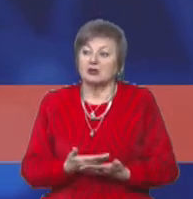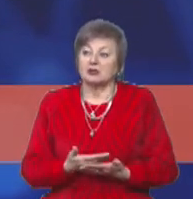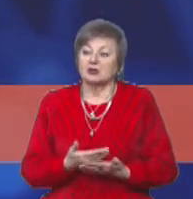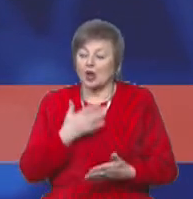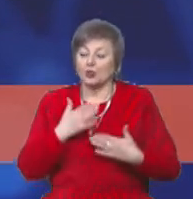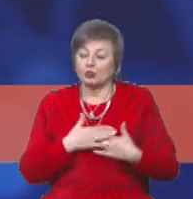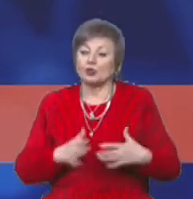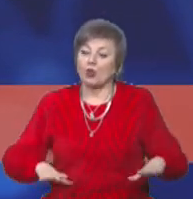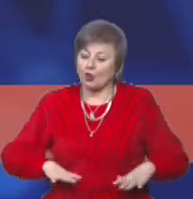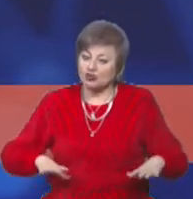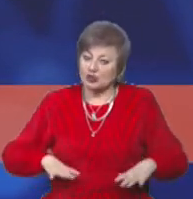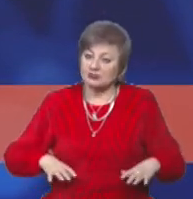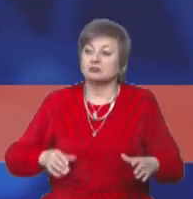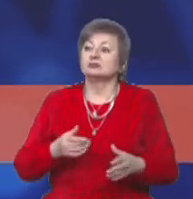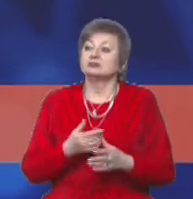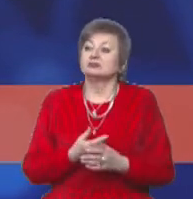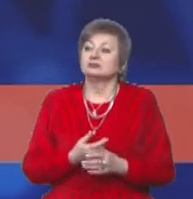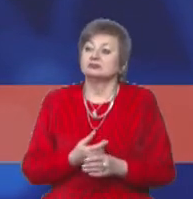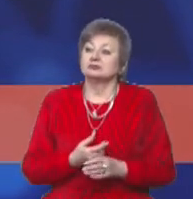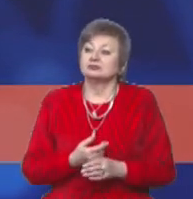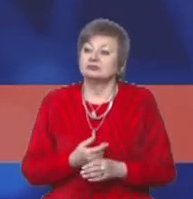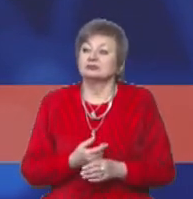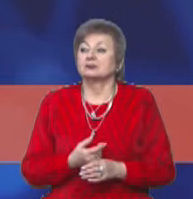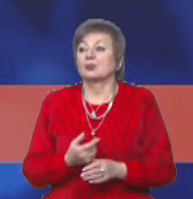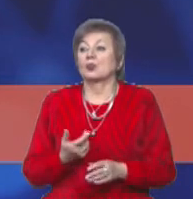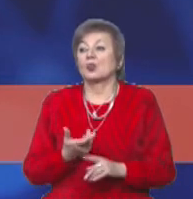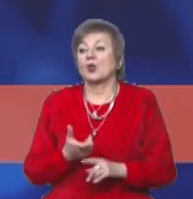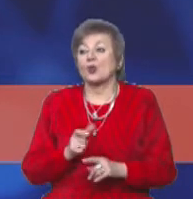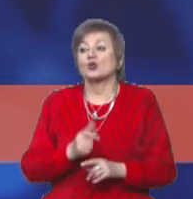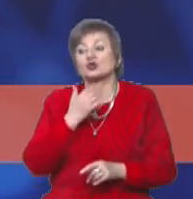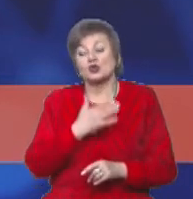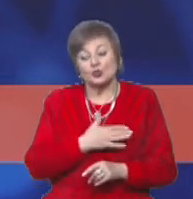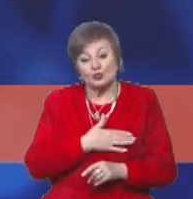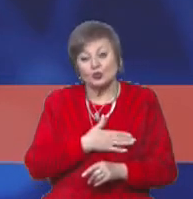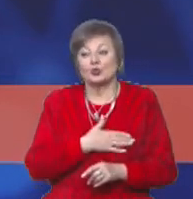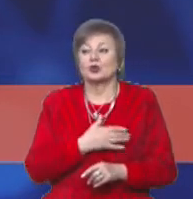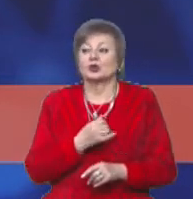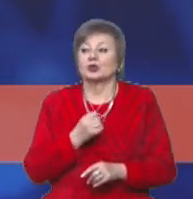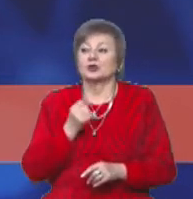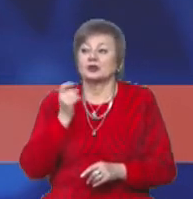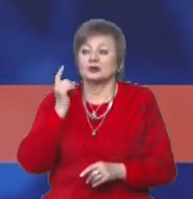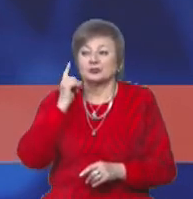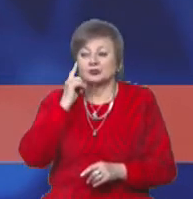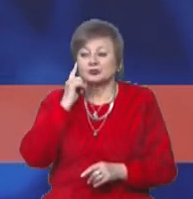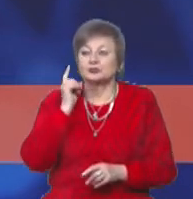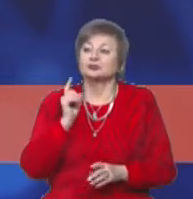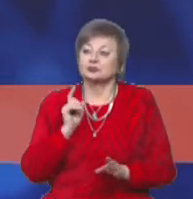лошадей. Але не байдуже до тварин? Да, я очень их люблю. Я думала, я никогда в жизни больше к ним не